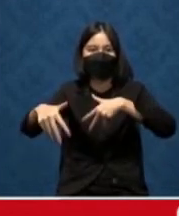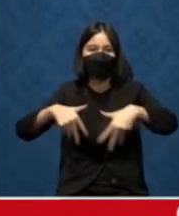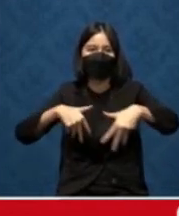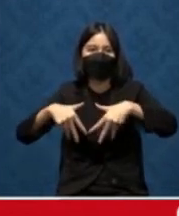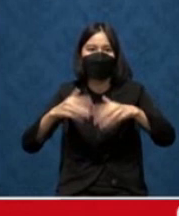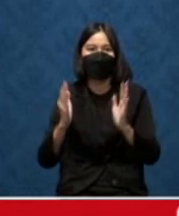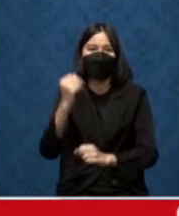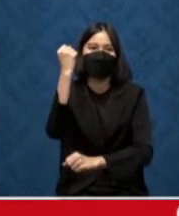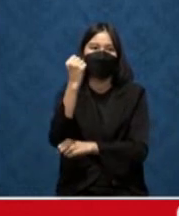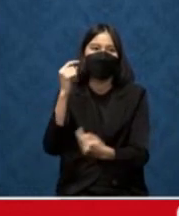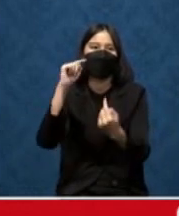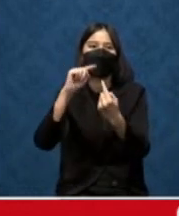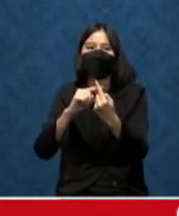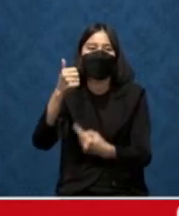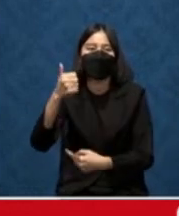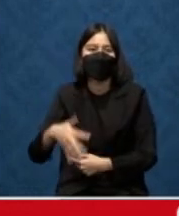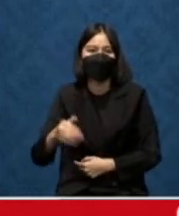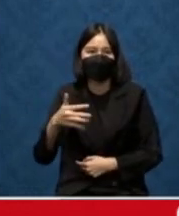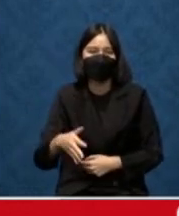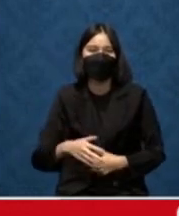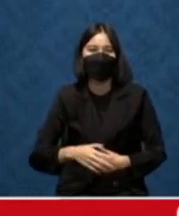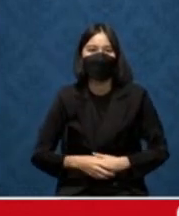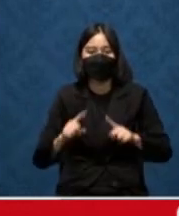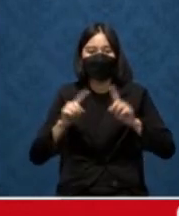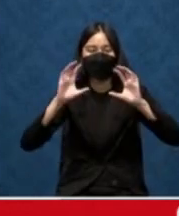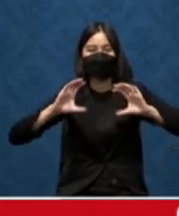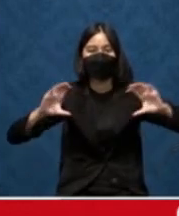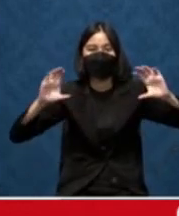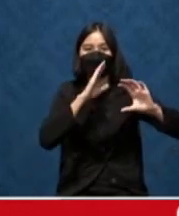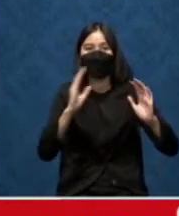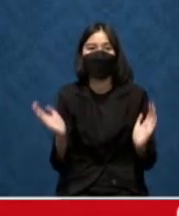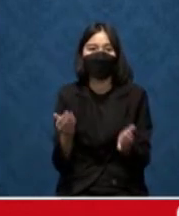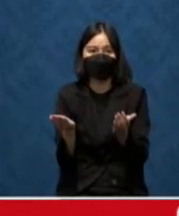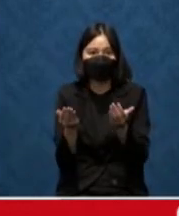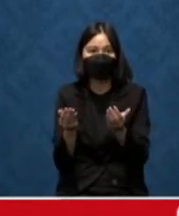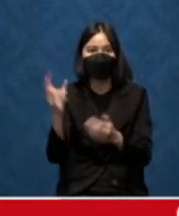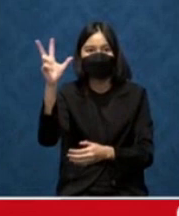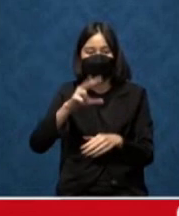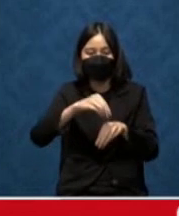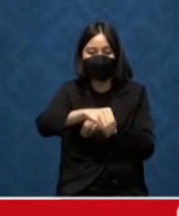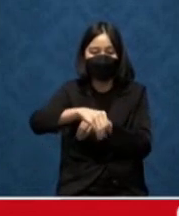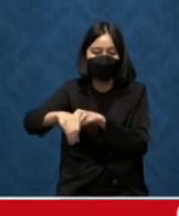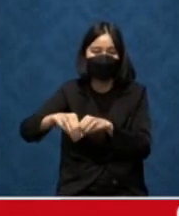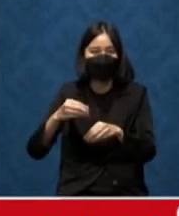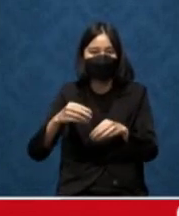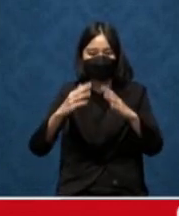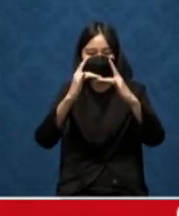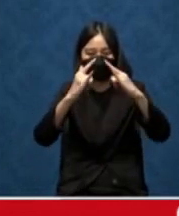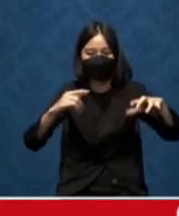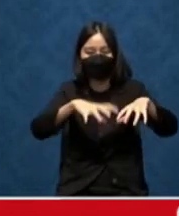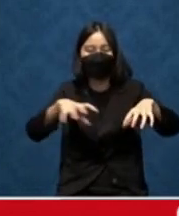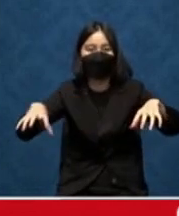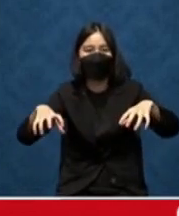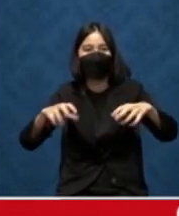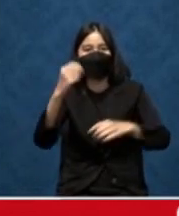ชนคนยากจนเข้าถึงไม่ได้อยู่แล้วแต่ถ้ารัฐบาลส่เสริมว่าเราปลูกในโรงเรือนเรารัฐบาลแ้ไขปัญหา